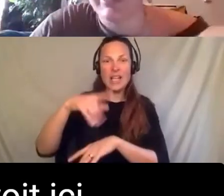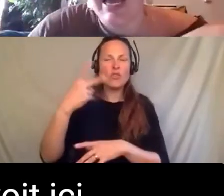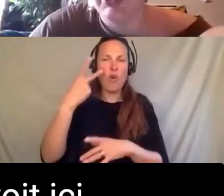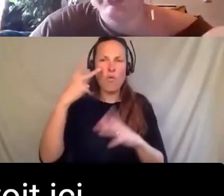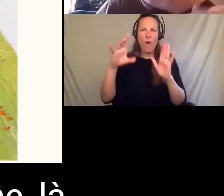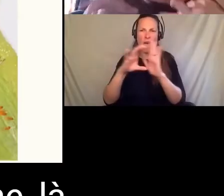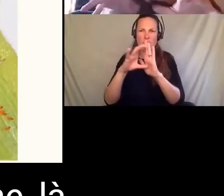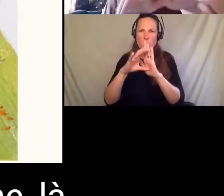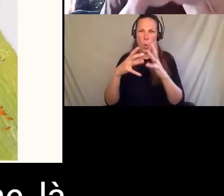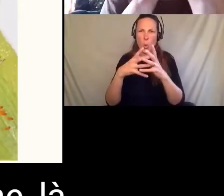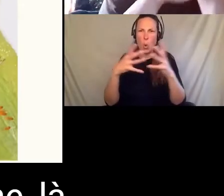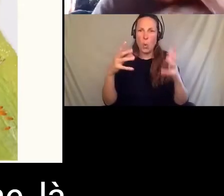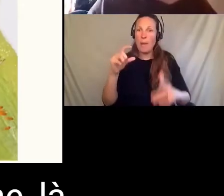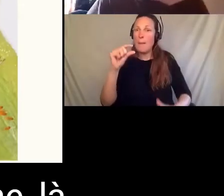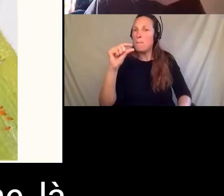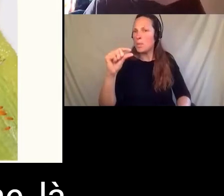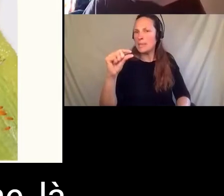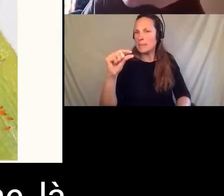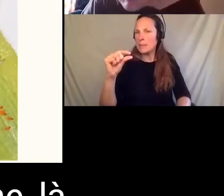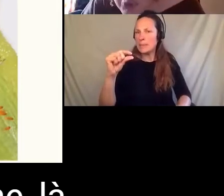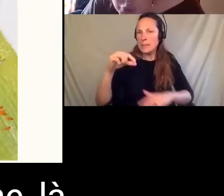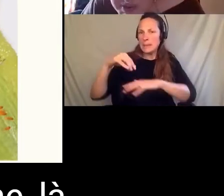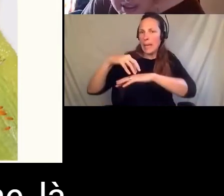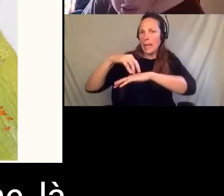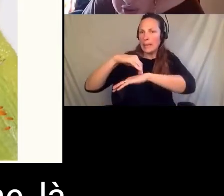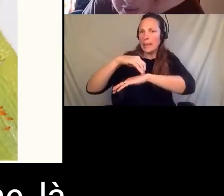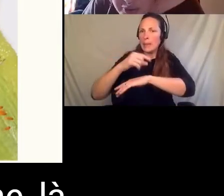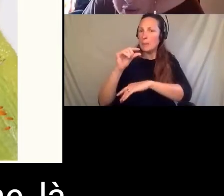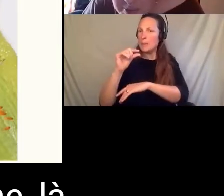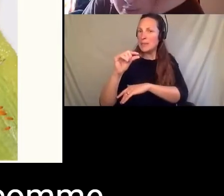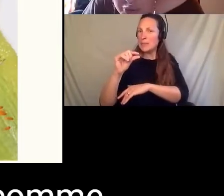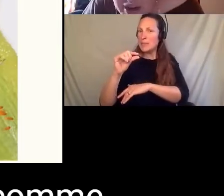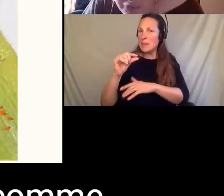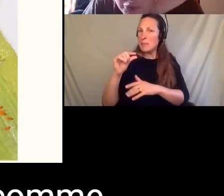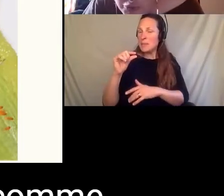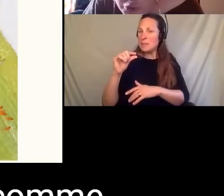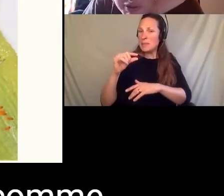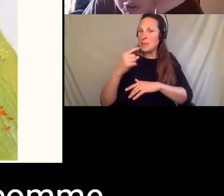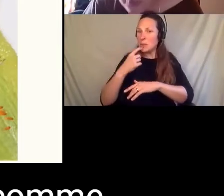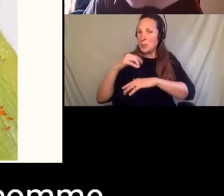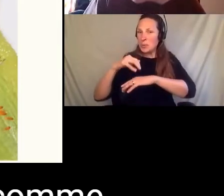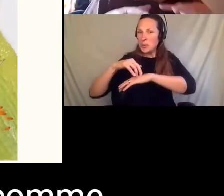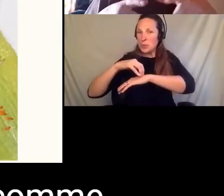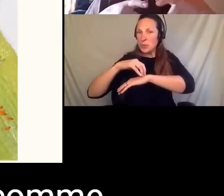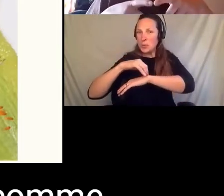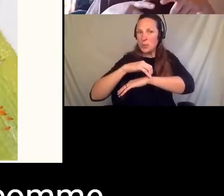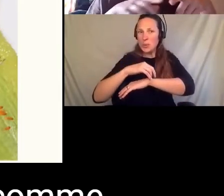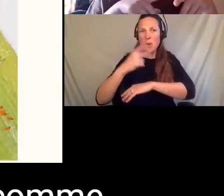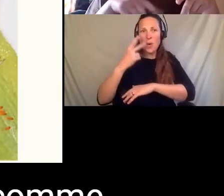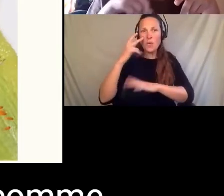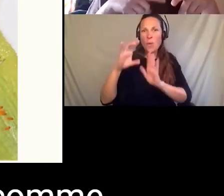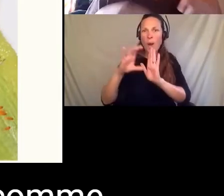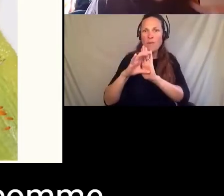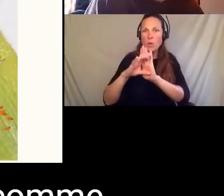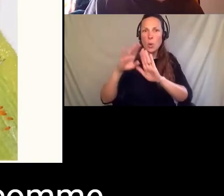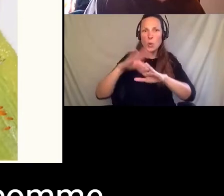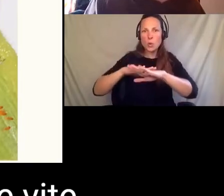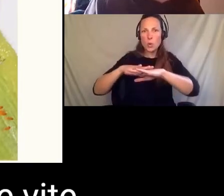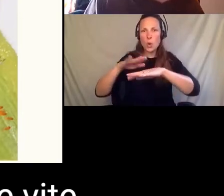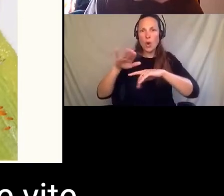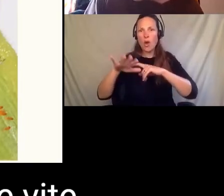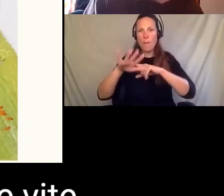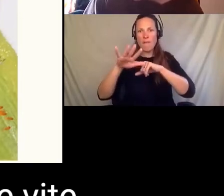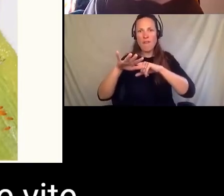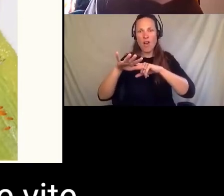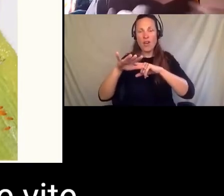une photo très large. C'est pas une grosse affaire qui marche, là. C'est tout petit sur des feuilles, même sur la photo, est-ce qu'on voit comme c'est sur une feuille, là?